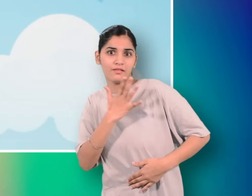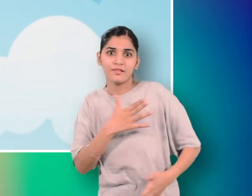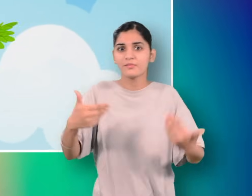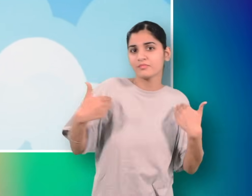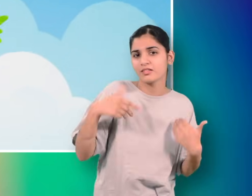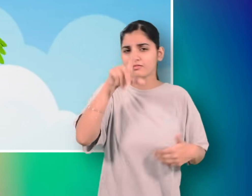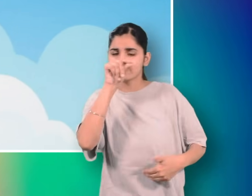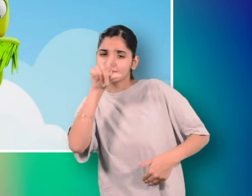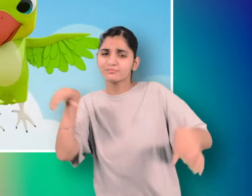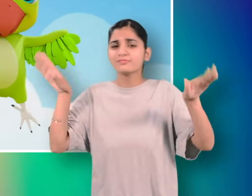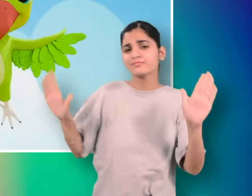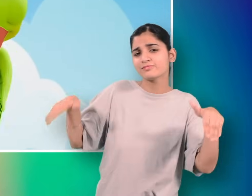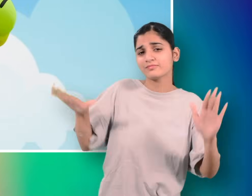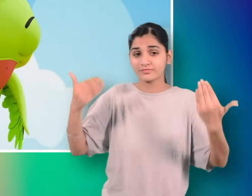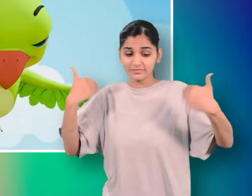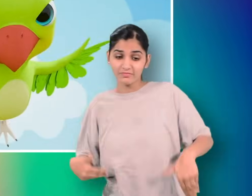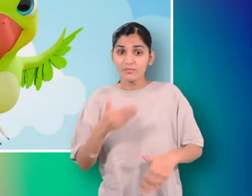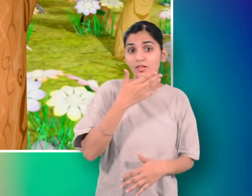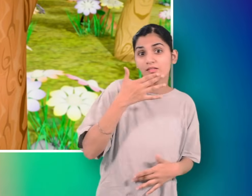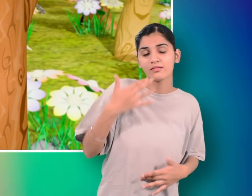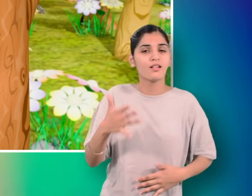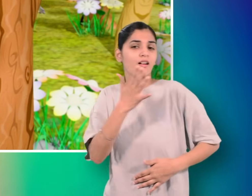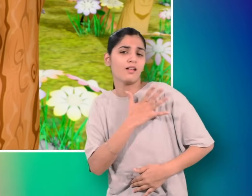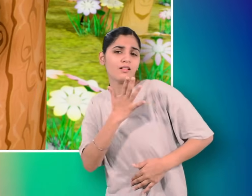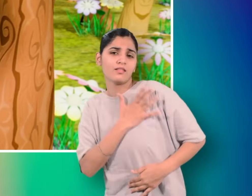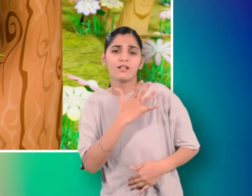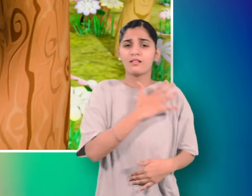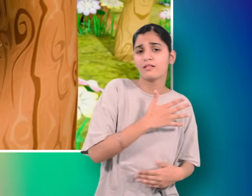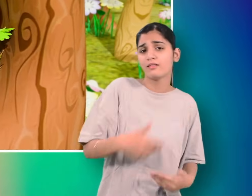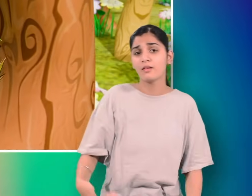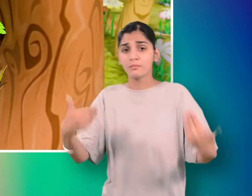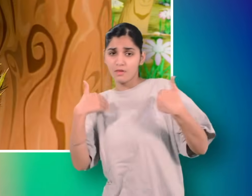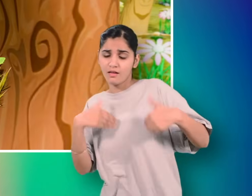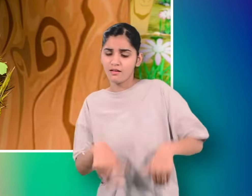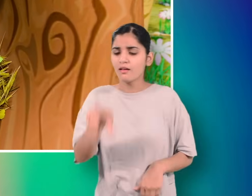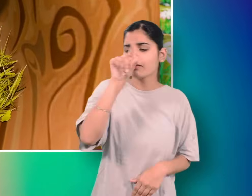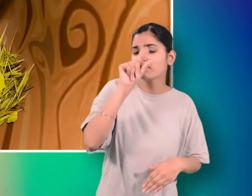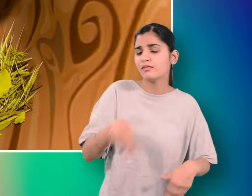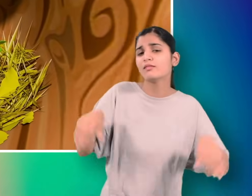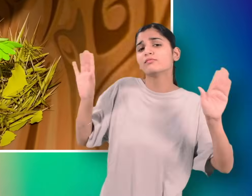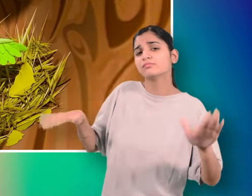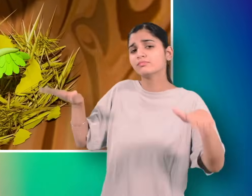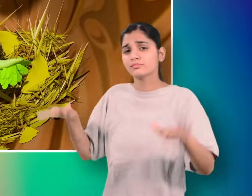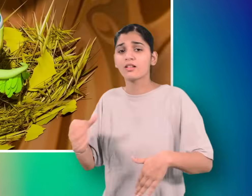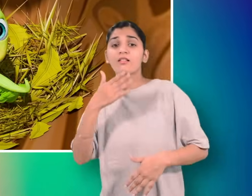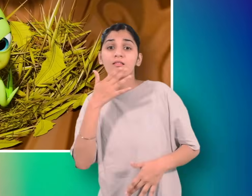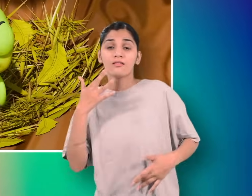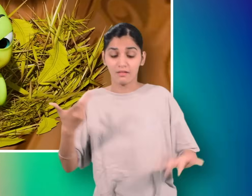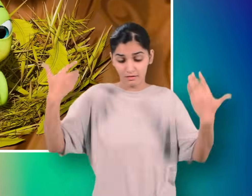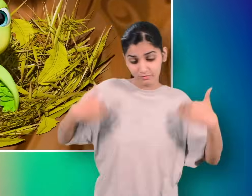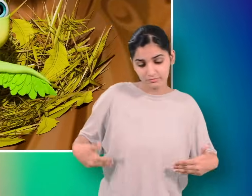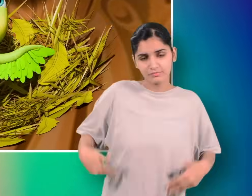हूँ, हरे रंग का तोता हूँ। तोता हूँ मैं, तोता हूँ, हरे रंग का तोता हूँ।